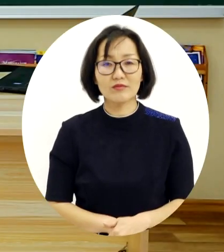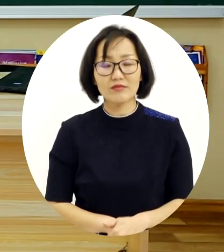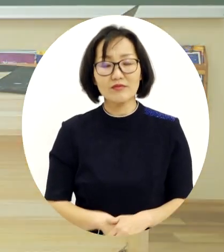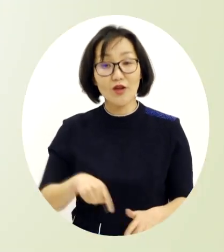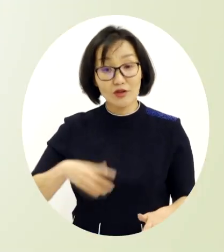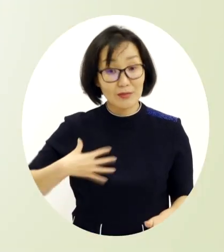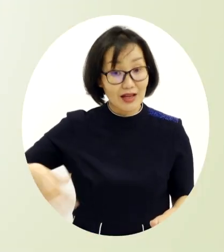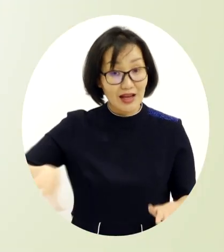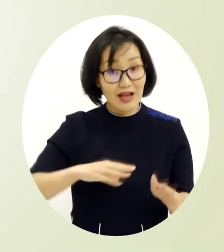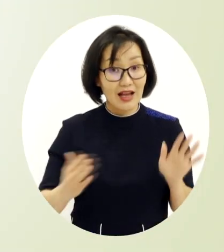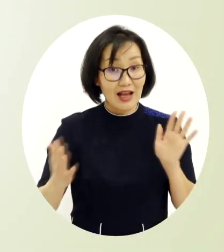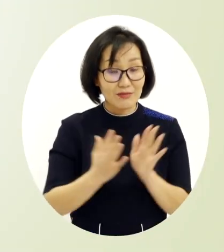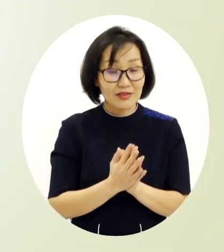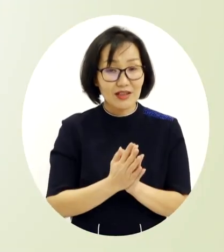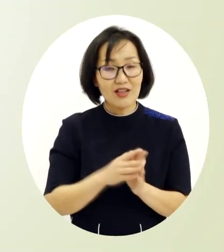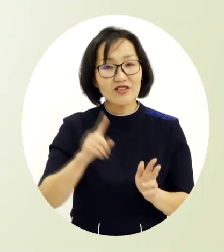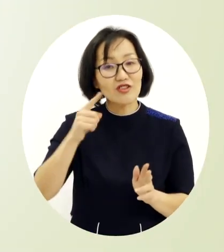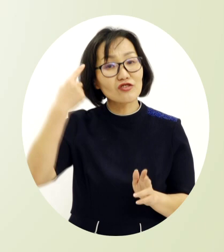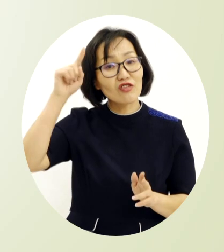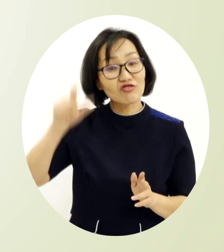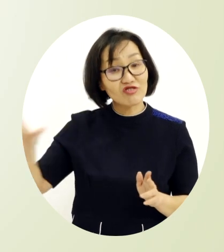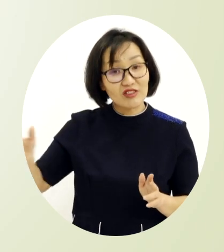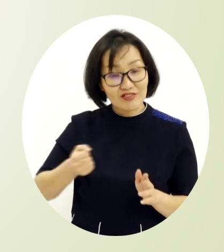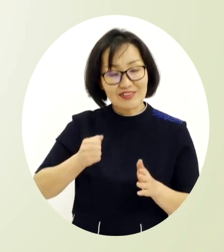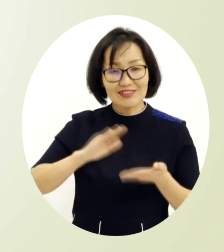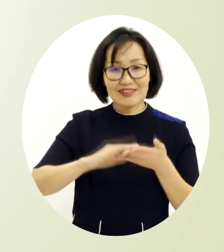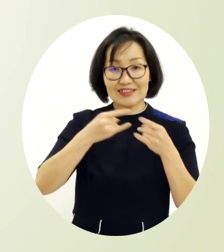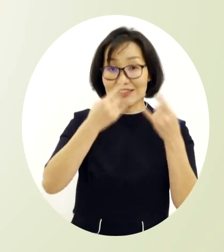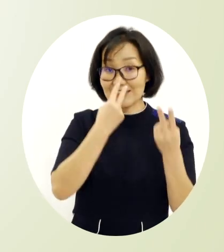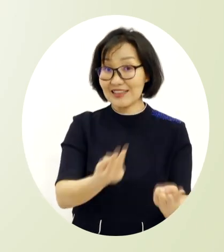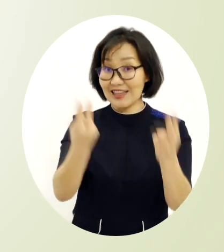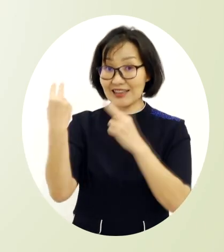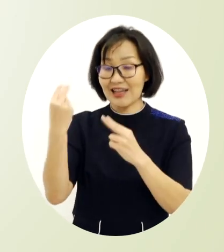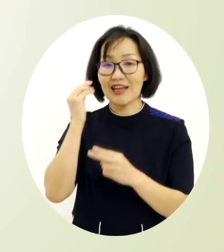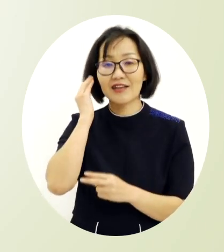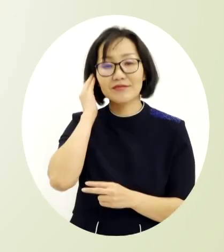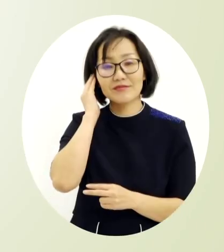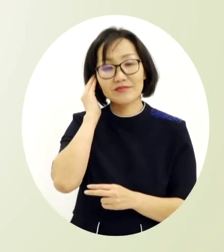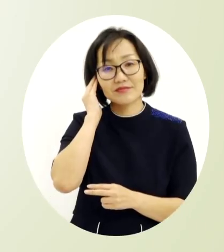Одоо бүгдээрээ хамтдаа нэгэн зохиолчтой танилцгаая. Дэлгэцэнд анхаарлаа хандуулаарай.